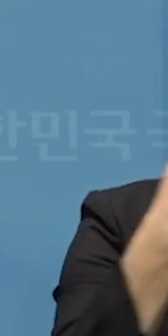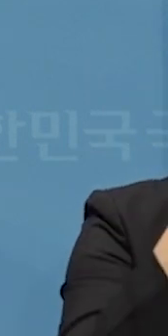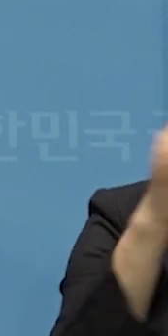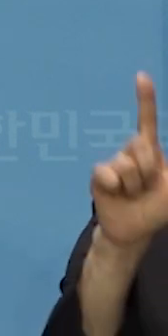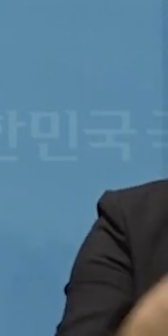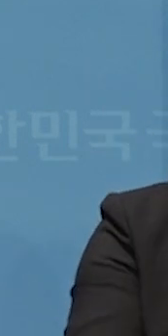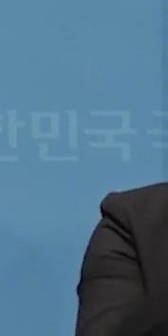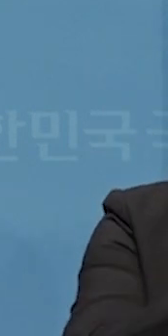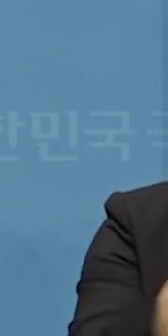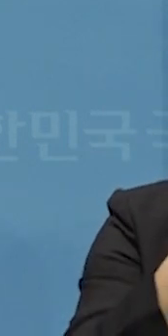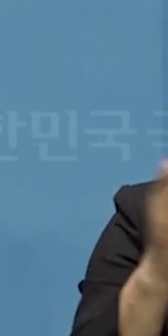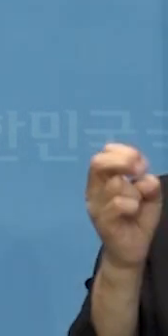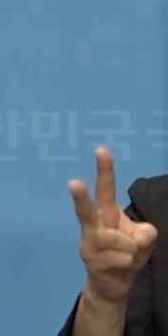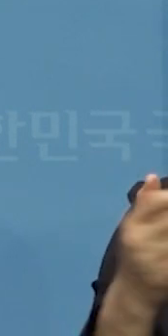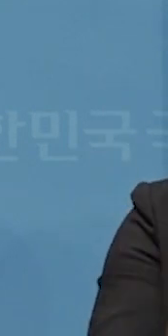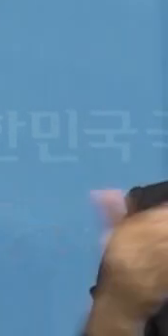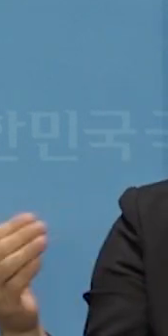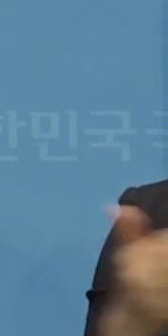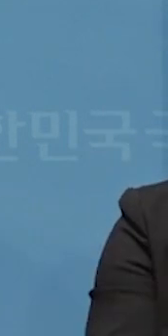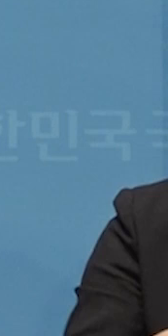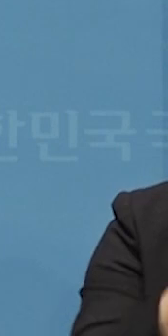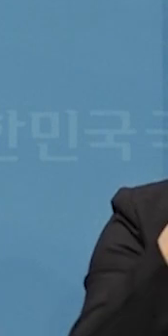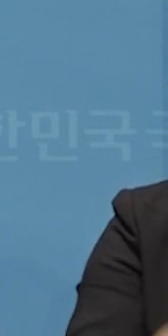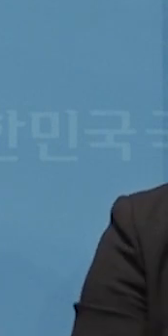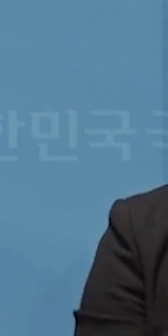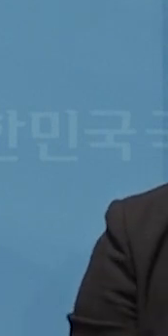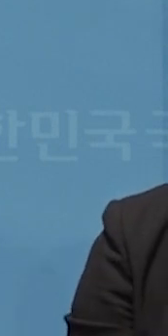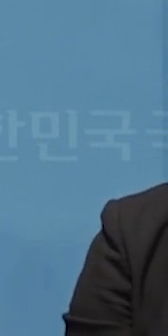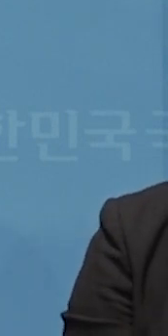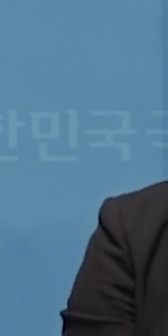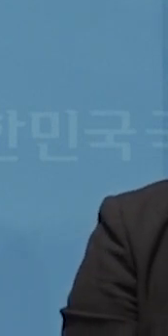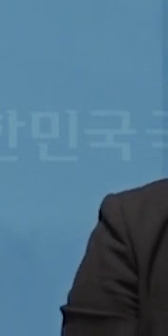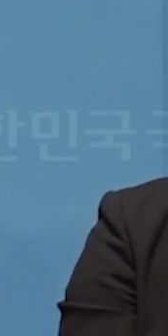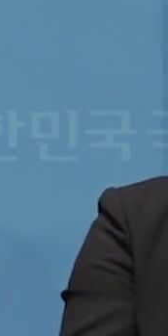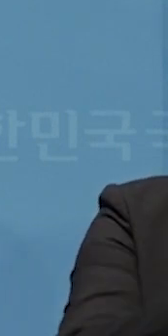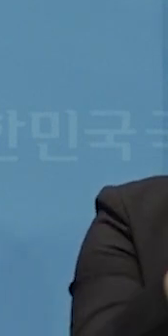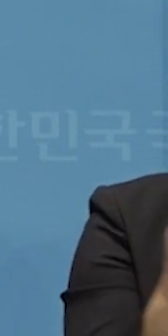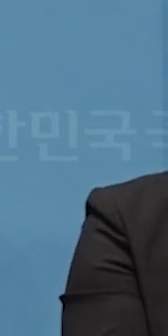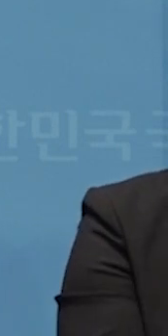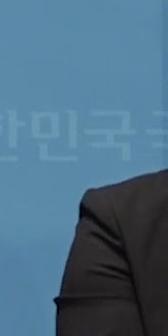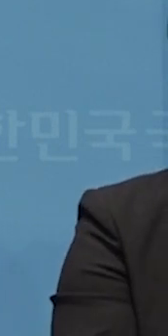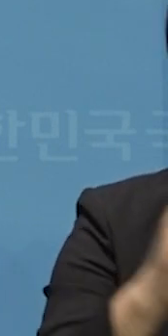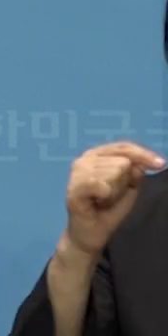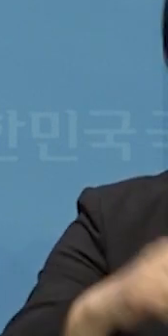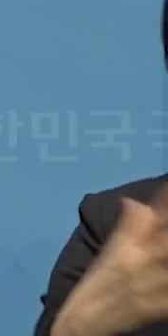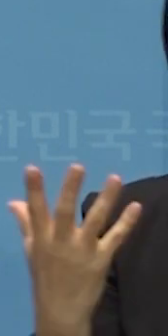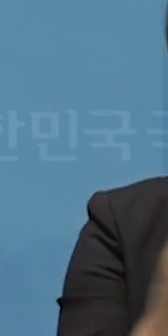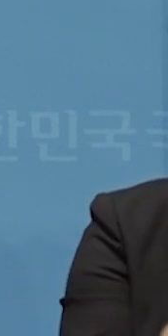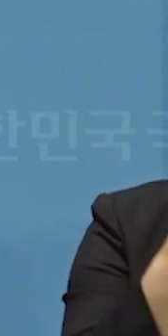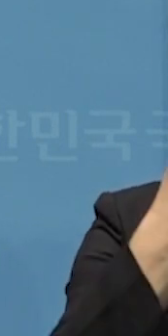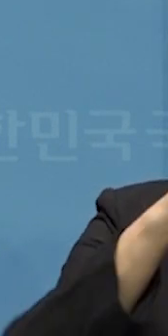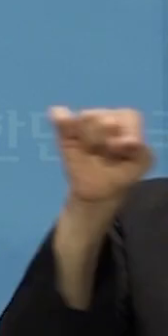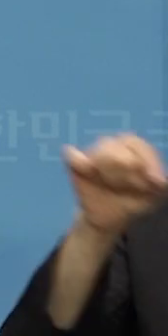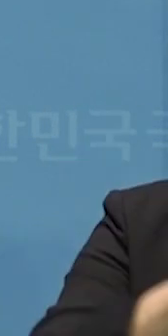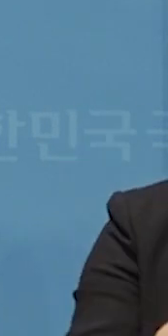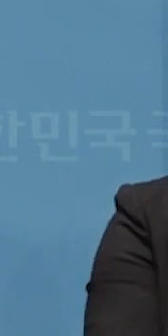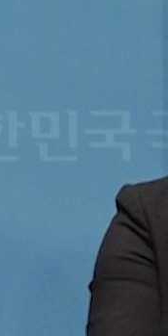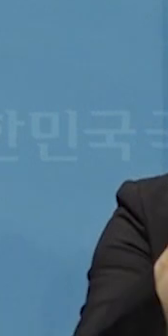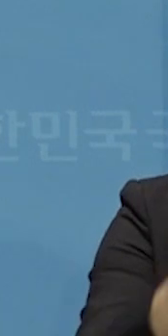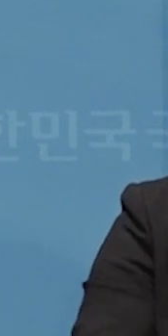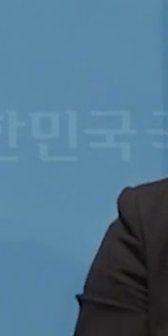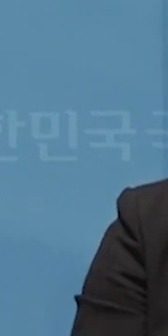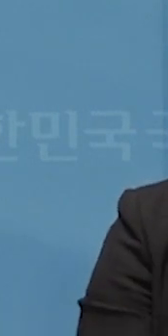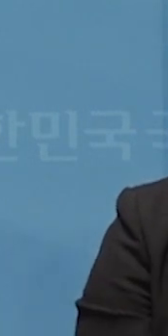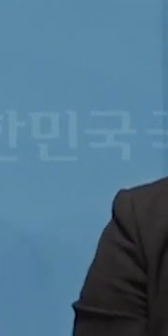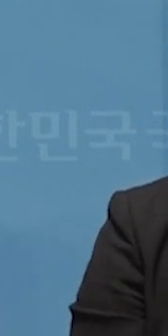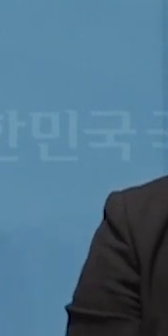무능력한 양당제를 끝내야 합니다 대한과 미래를 논의하는 완전히 새로운 정치를 시작할